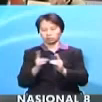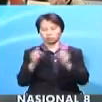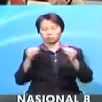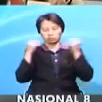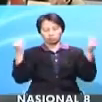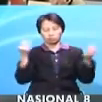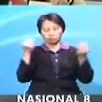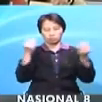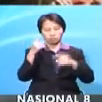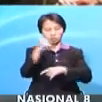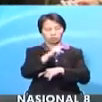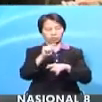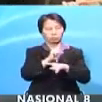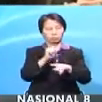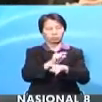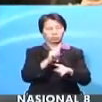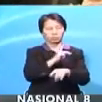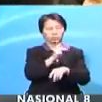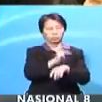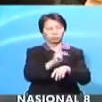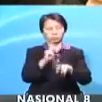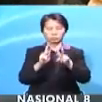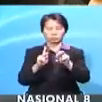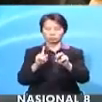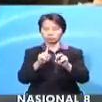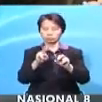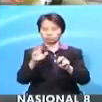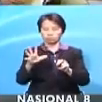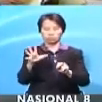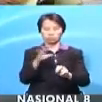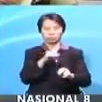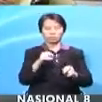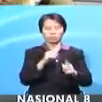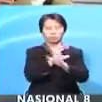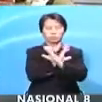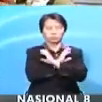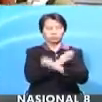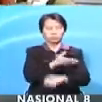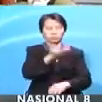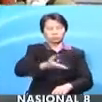pelancaran hari pengguna kebangsaan 2015 dan Champion